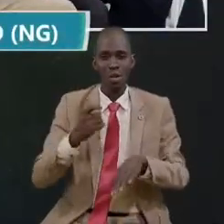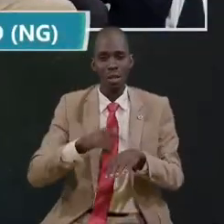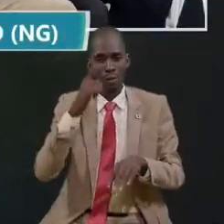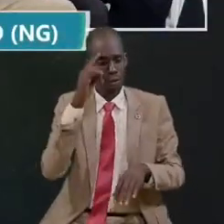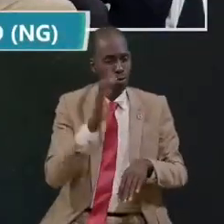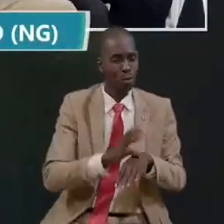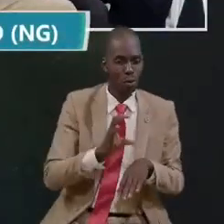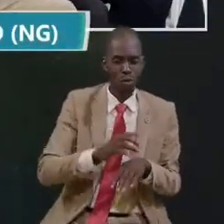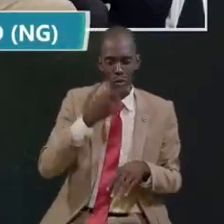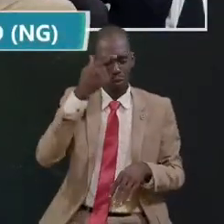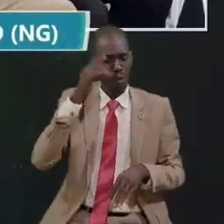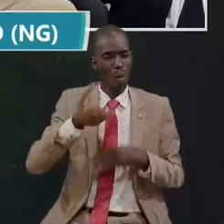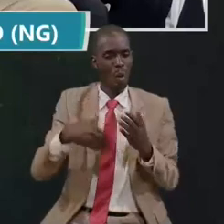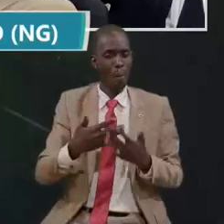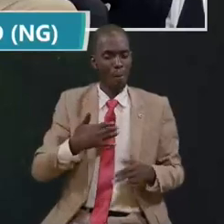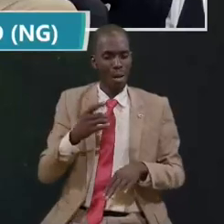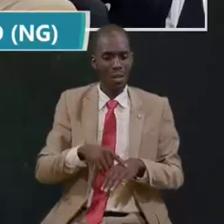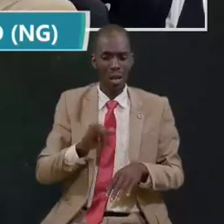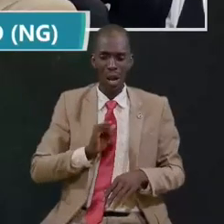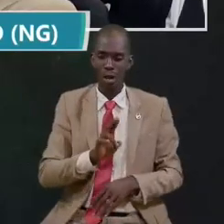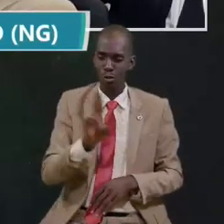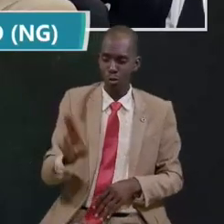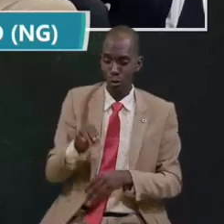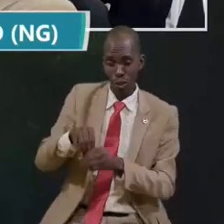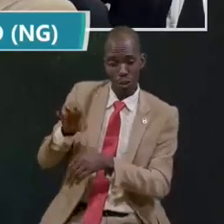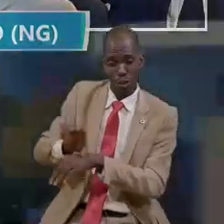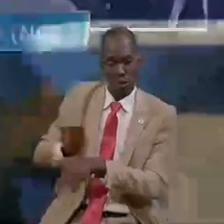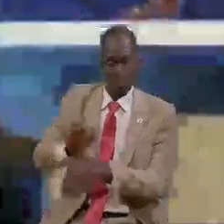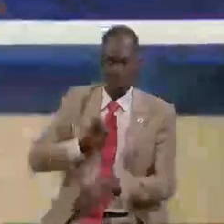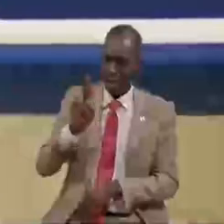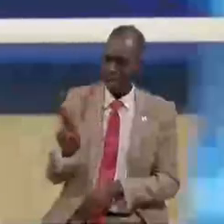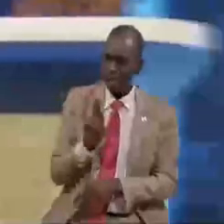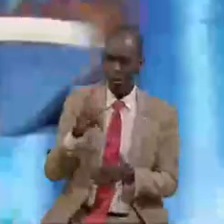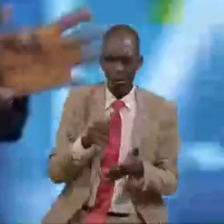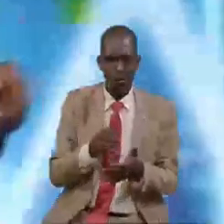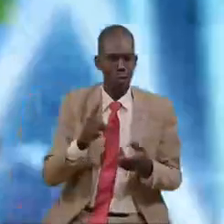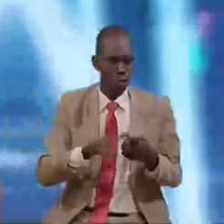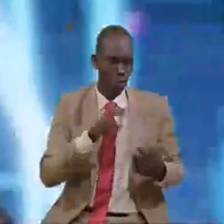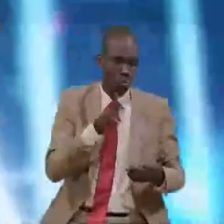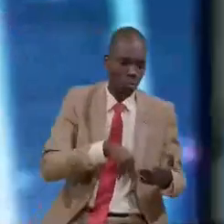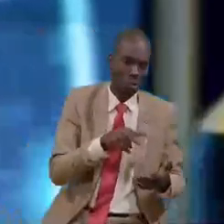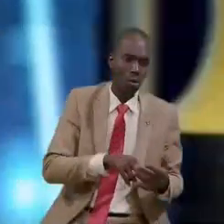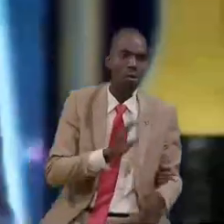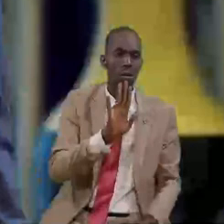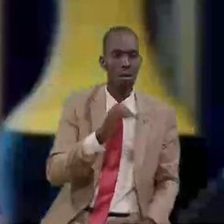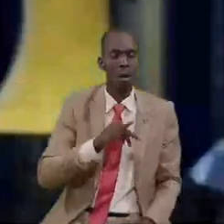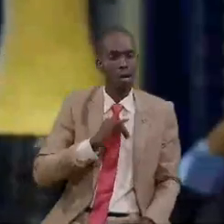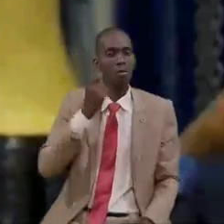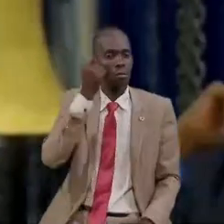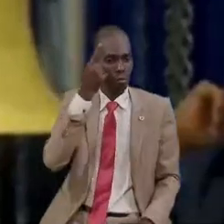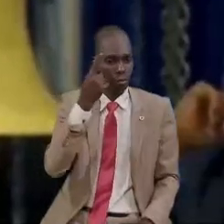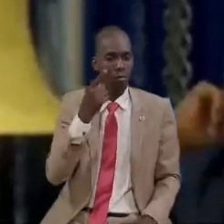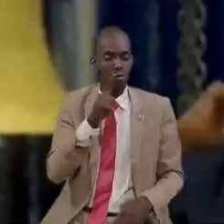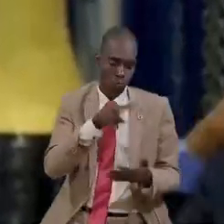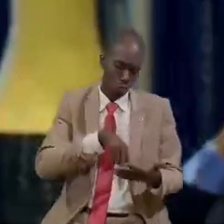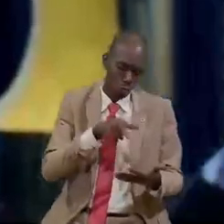temps-là, le temps que je vais passer à l'Église, ouais, je vais le passer pour lire. Mais je comprends. Mais cette